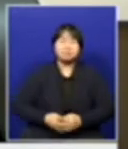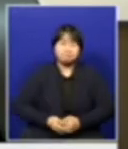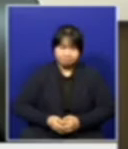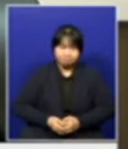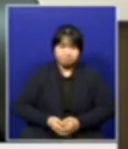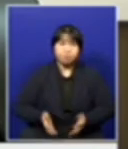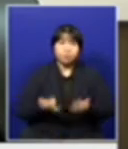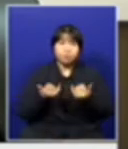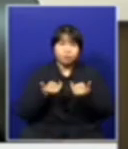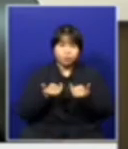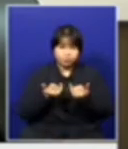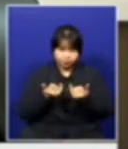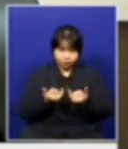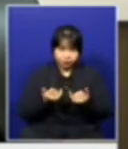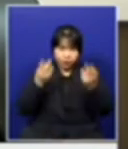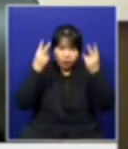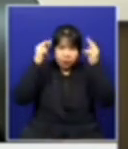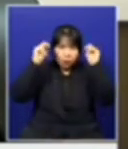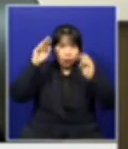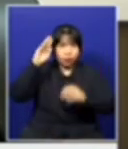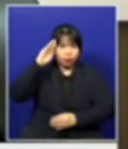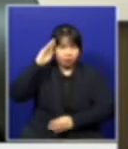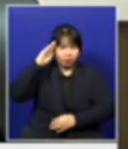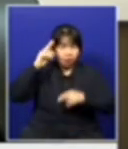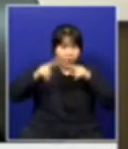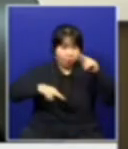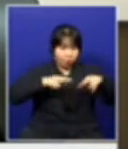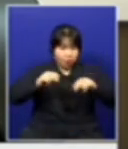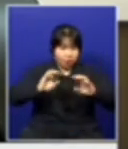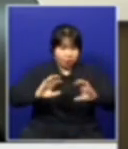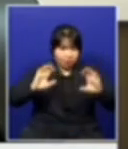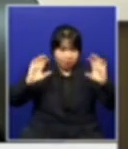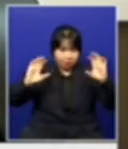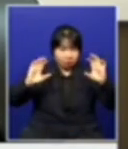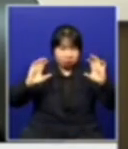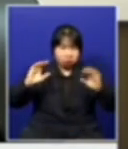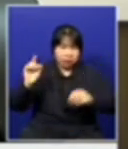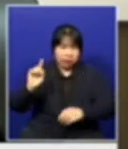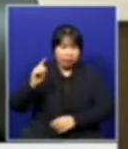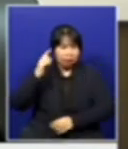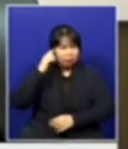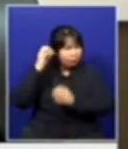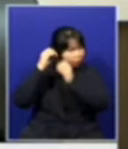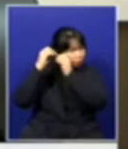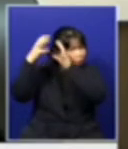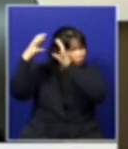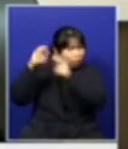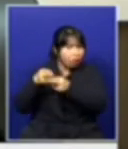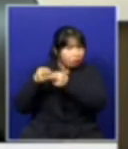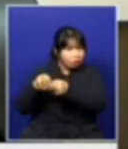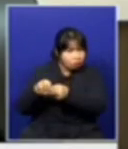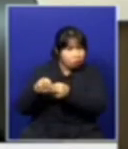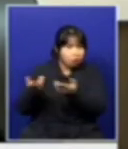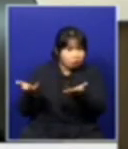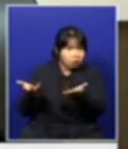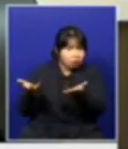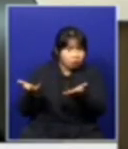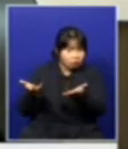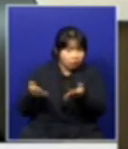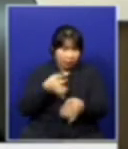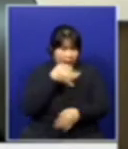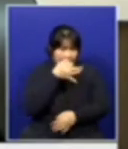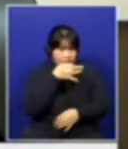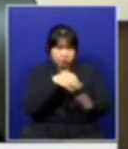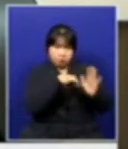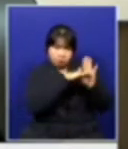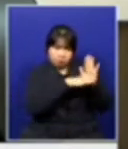ท่านพลเอกประยุทธ์เนี่ยนะฮะท่านมโนได้อย่างไรฮะพวกกลุ่มคนที่ผมพูดไปเนี่ยพวกกลุ่มคนเหล่